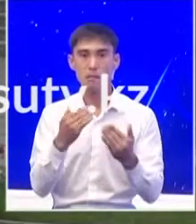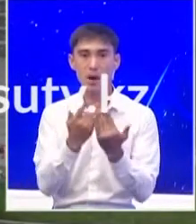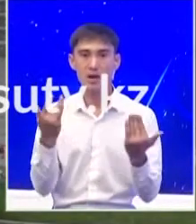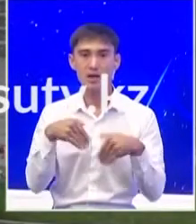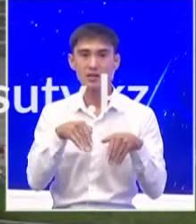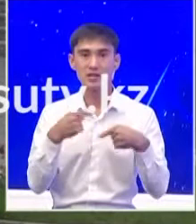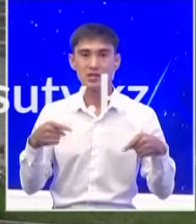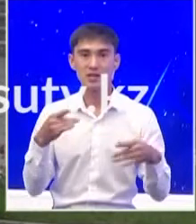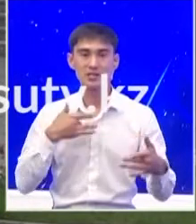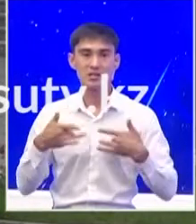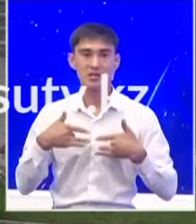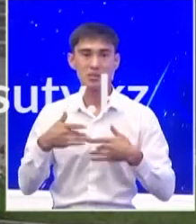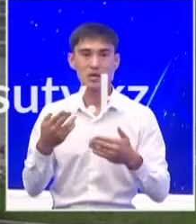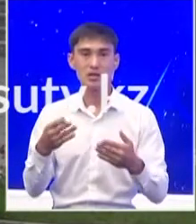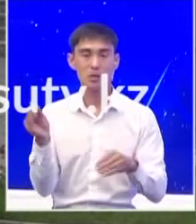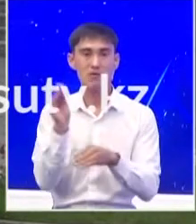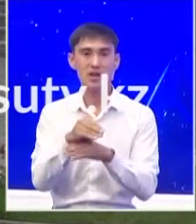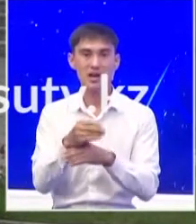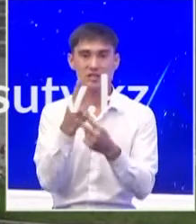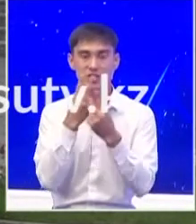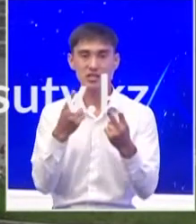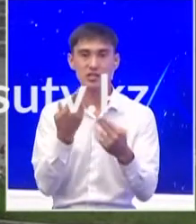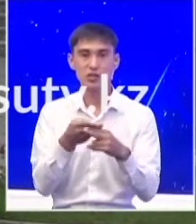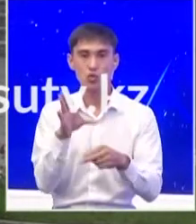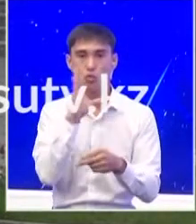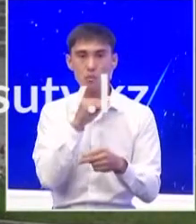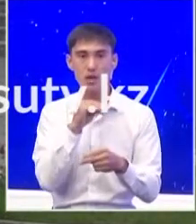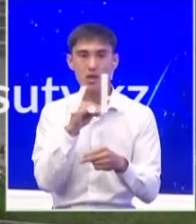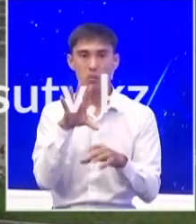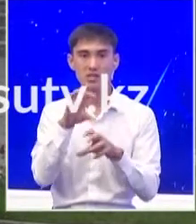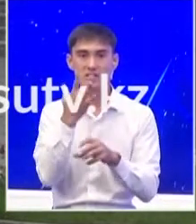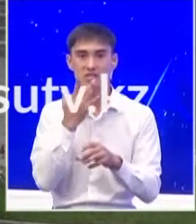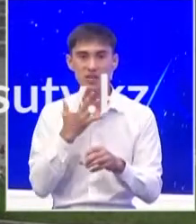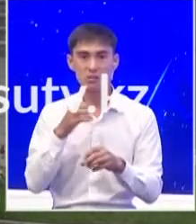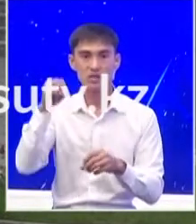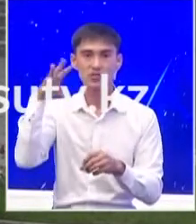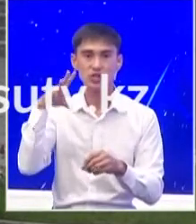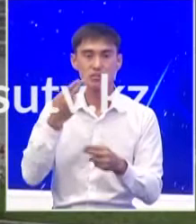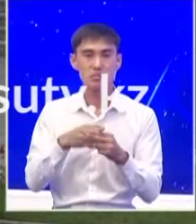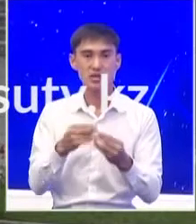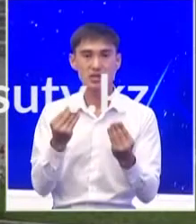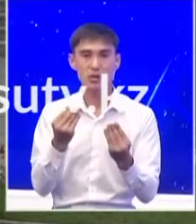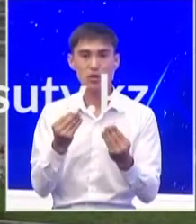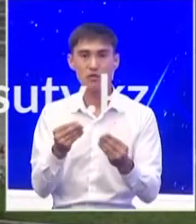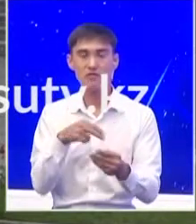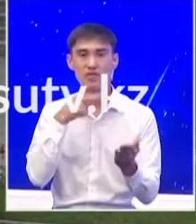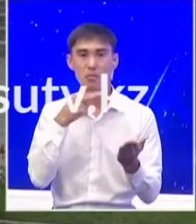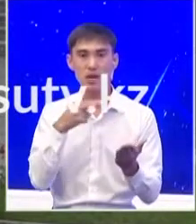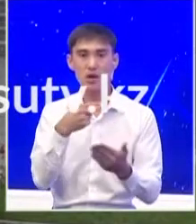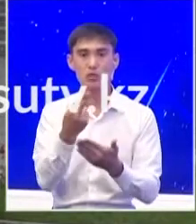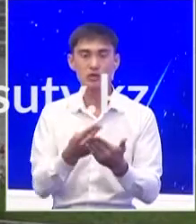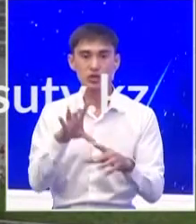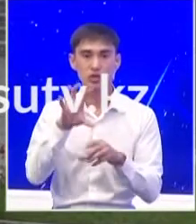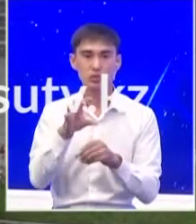хореографические номера. Все это добавляет зрелищности. Здесь нужно умело обращаться с цветом, с освещением. Именно это приковывает внимание к художественному